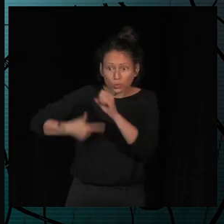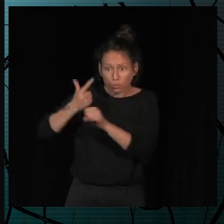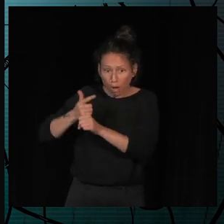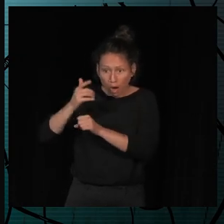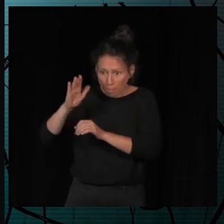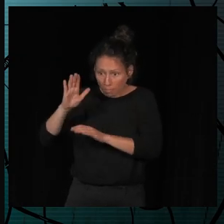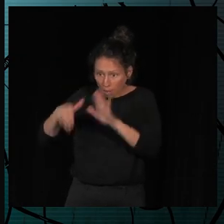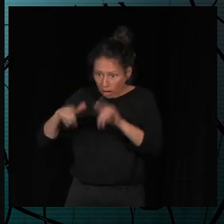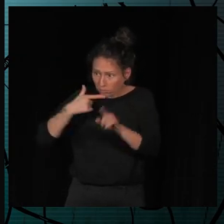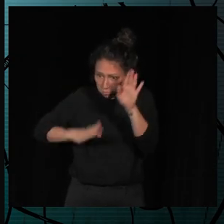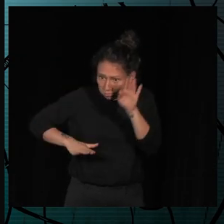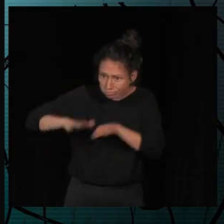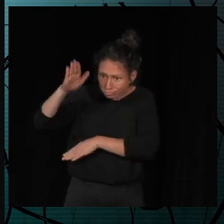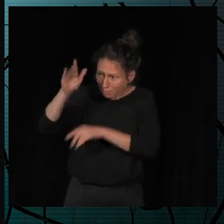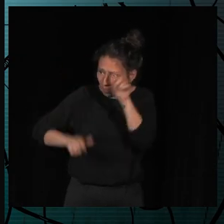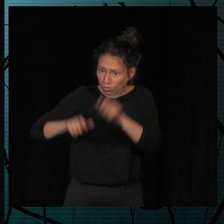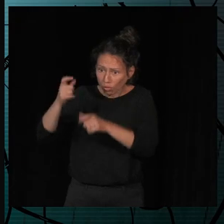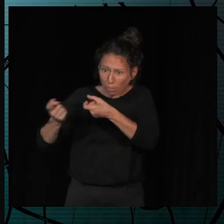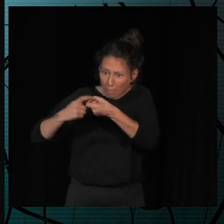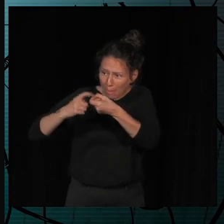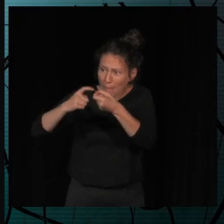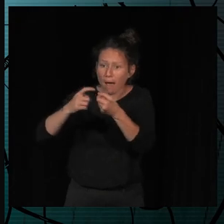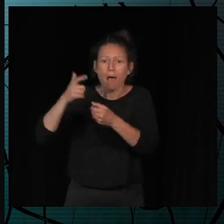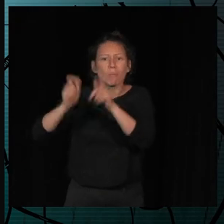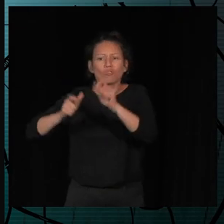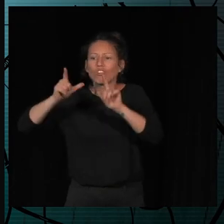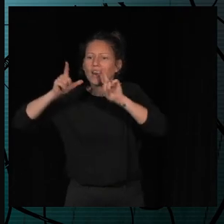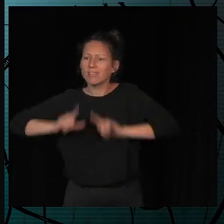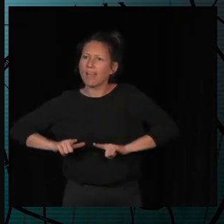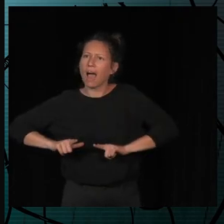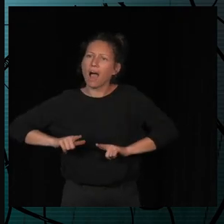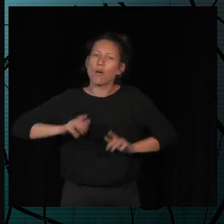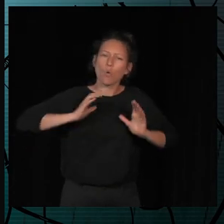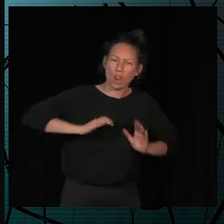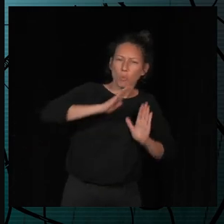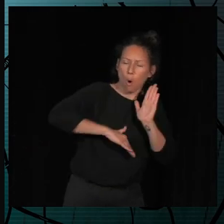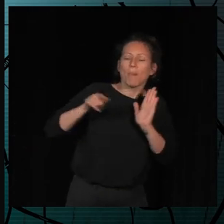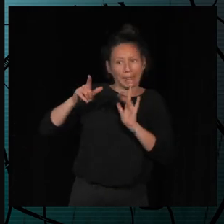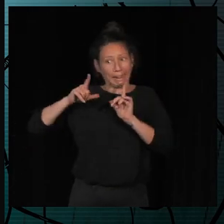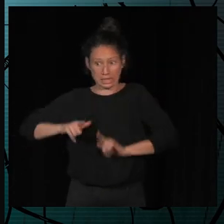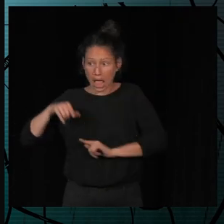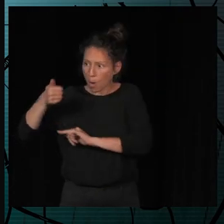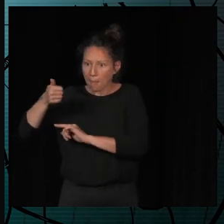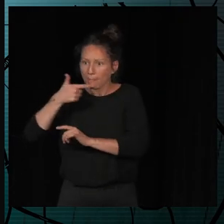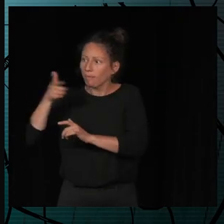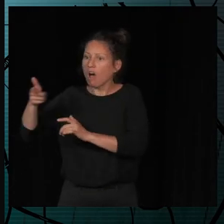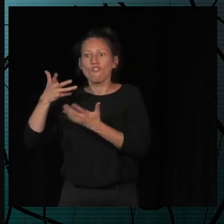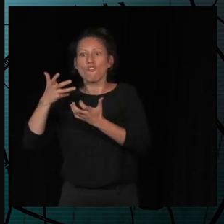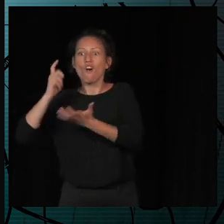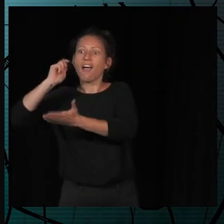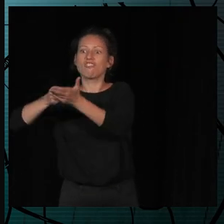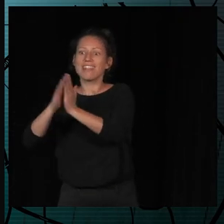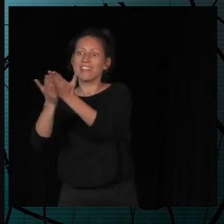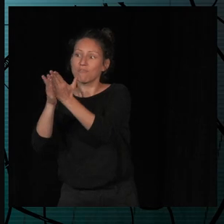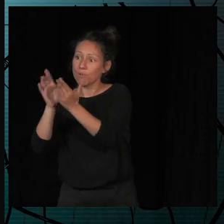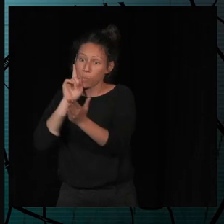à un nombre incroyable de lycéens en tout cas plus que des collégiens d'aller demander à leurs parents d'acheter des bouquins par